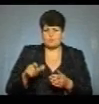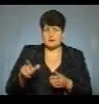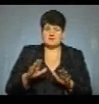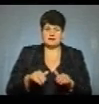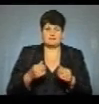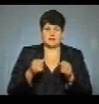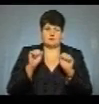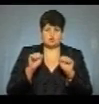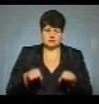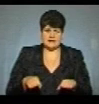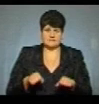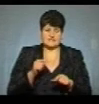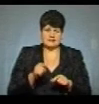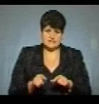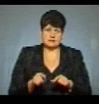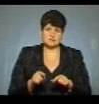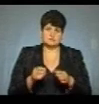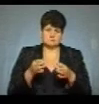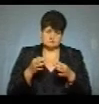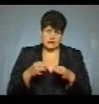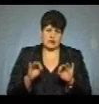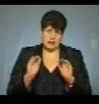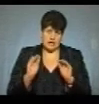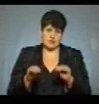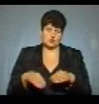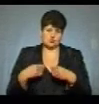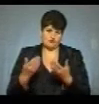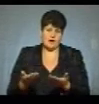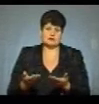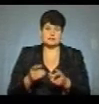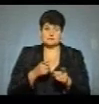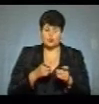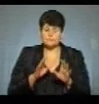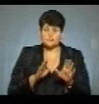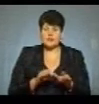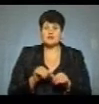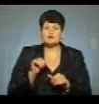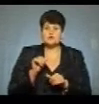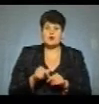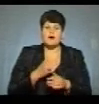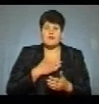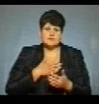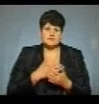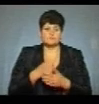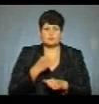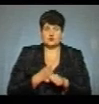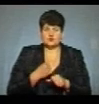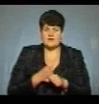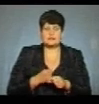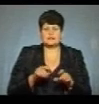давали можливість її легалізовувати, цю зброю. Крім цього, активно працювали ми і на